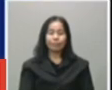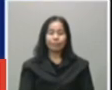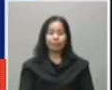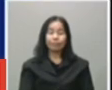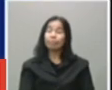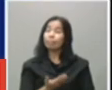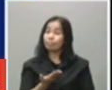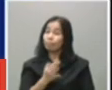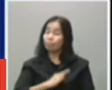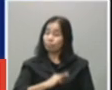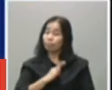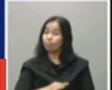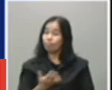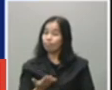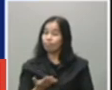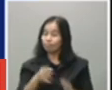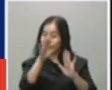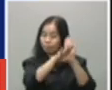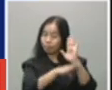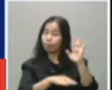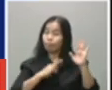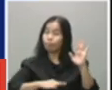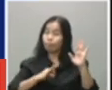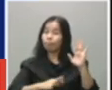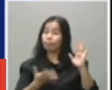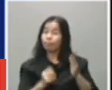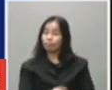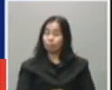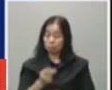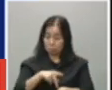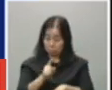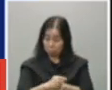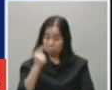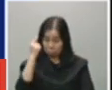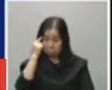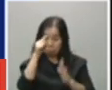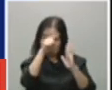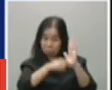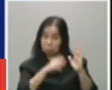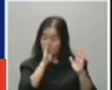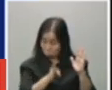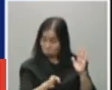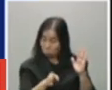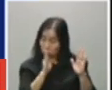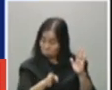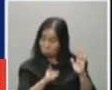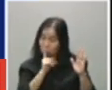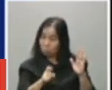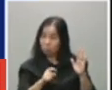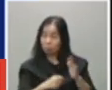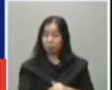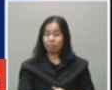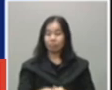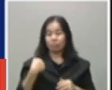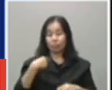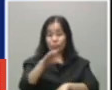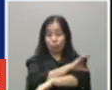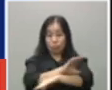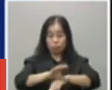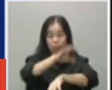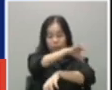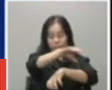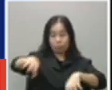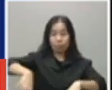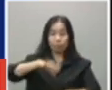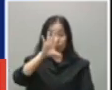เป็นไงครับเห็นแบบนี้ครับท่านประธานเชื่อไหมครับว่าเรื่องแบบนี้มันจะตรงไปตรงมา5สายเนี่ย